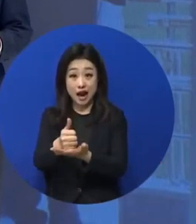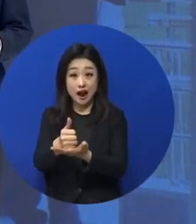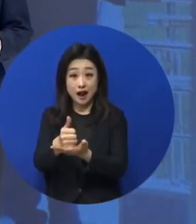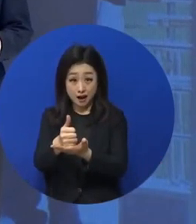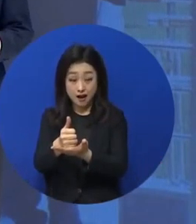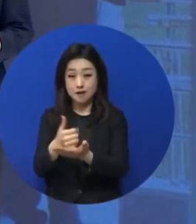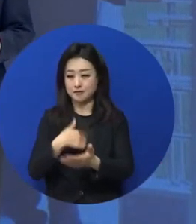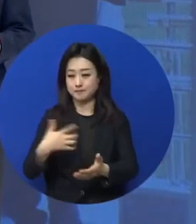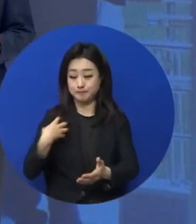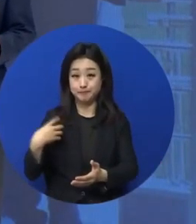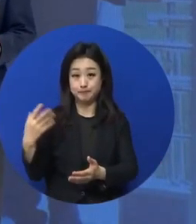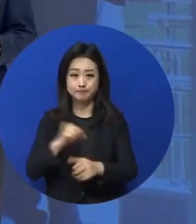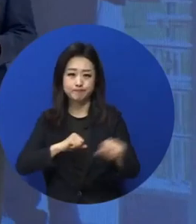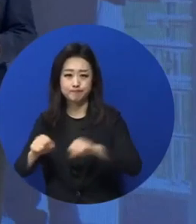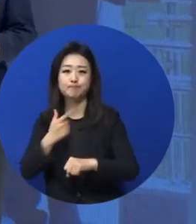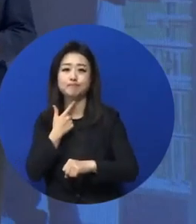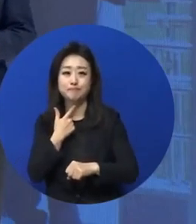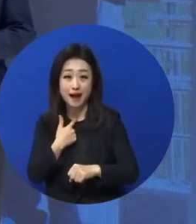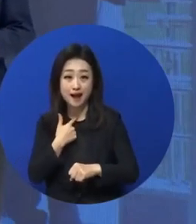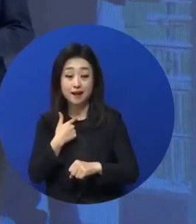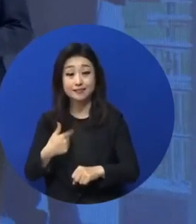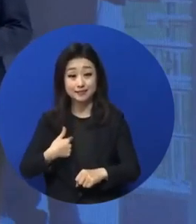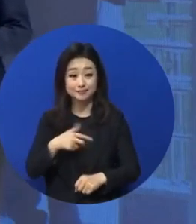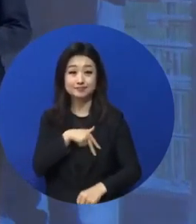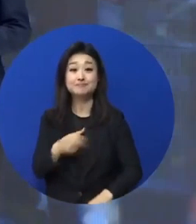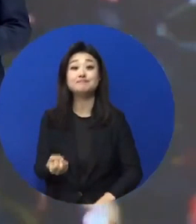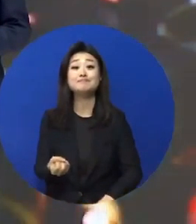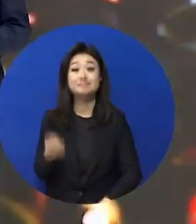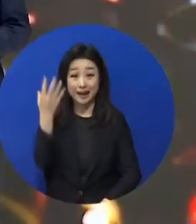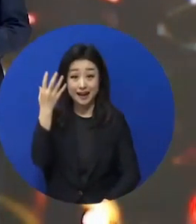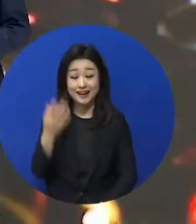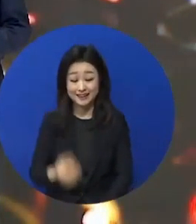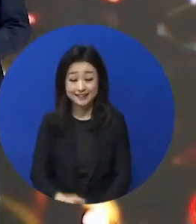총선을 진두지휘했던 저 김영춘도 당선이 되었습니다.